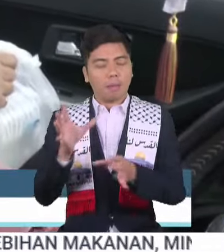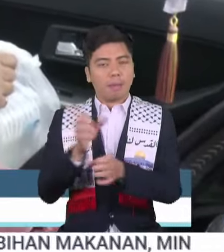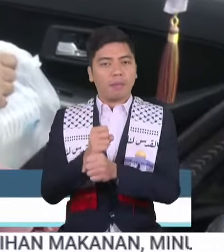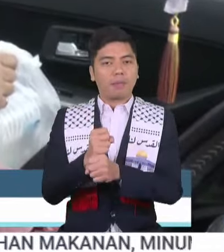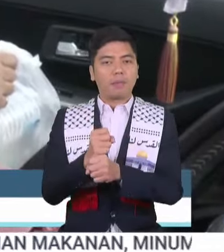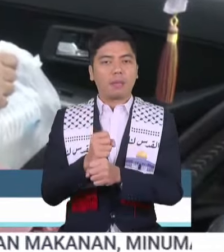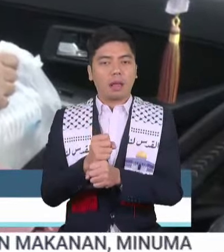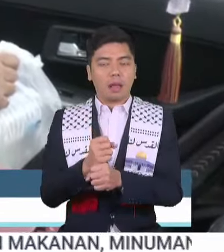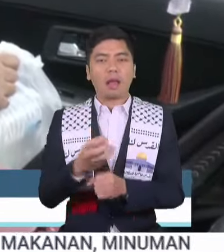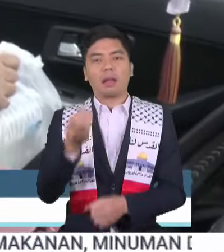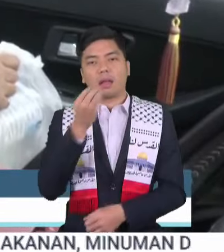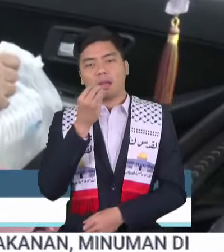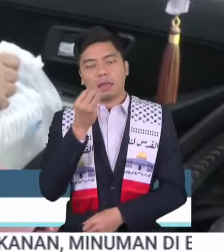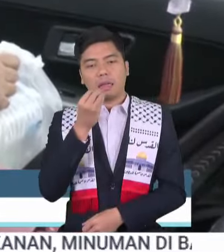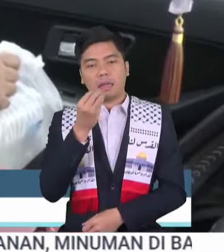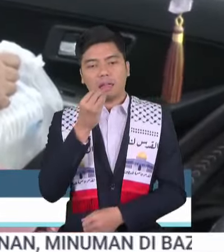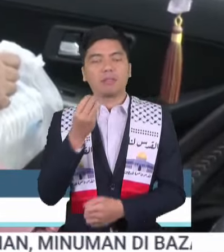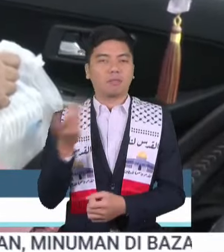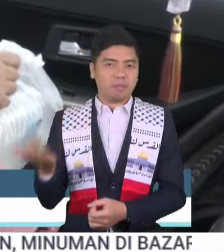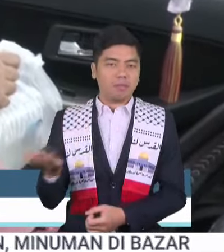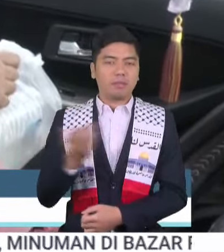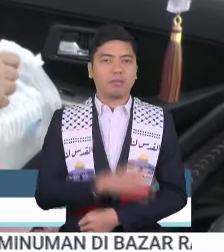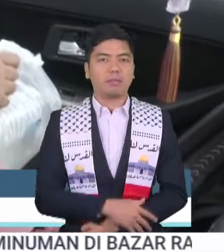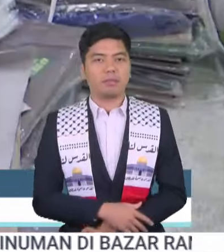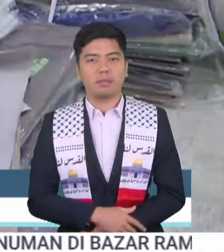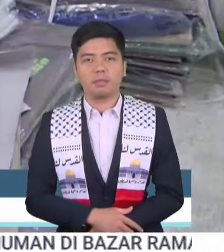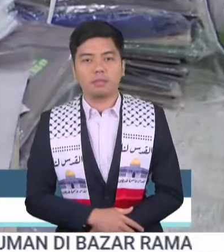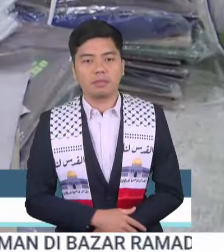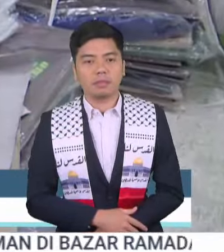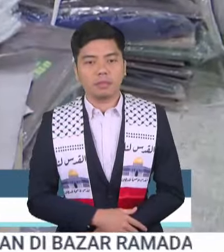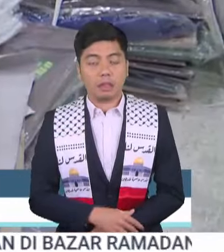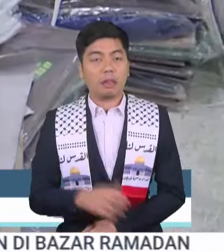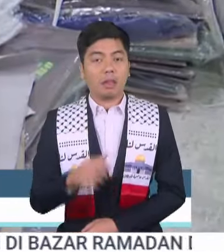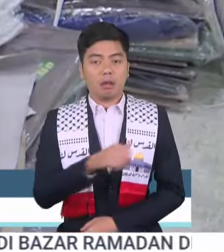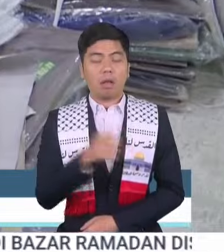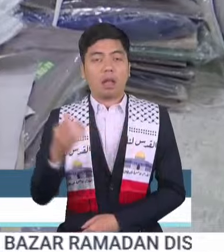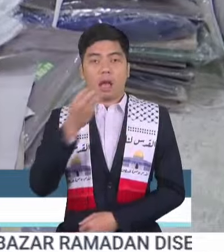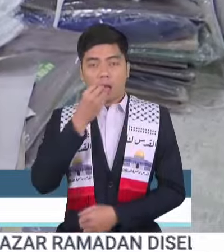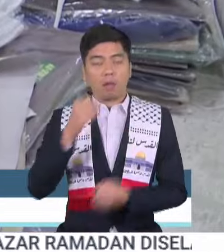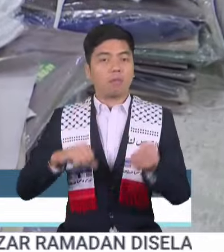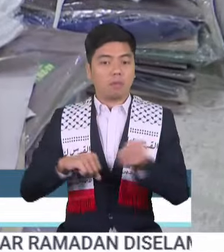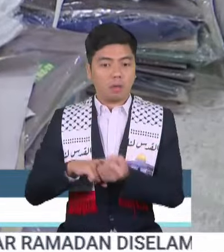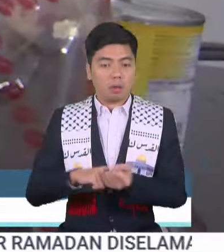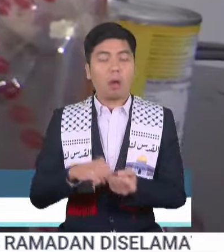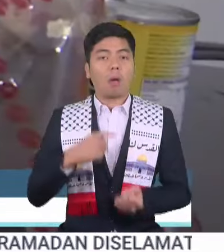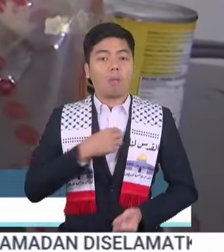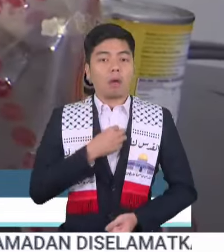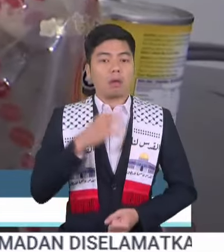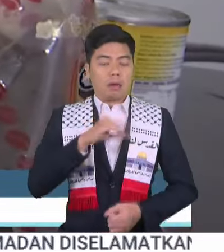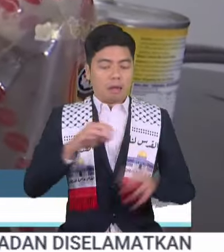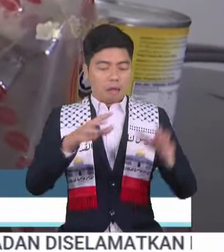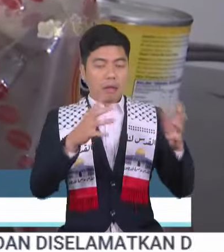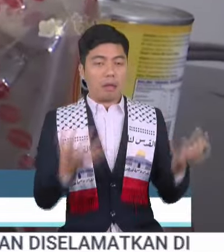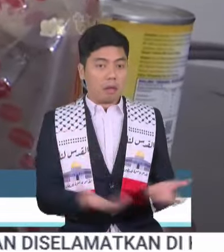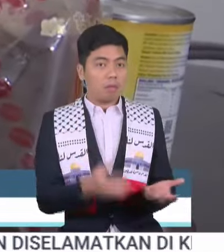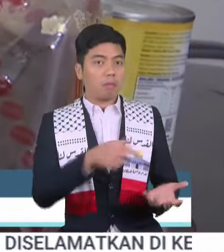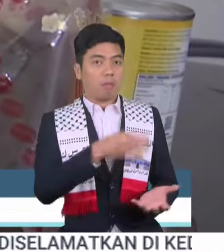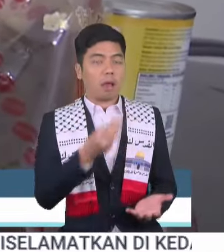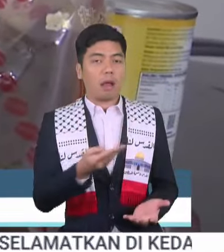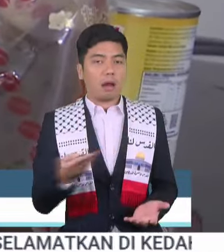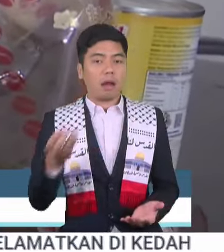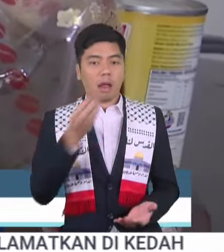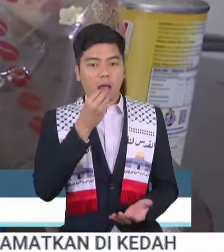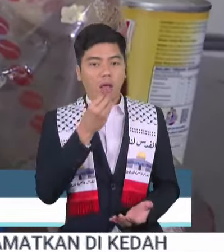mendapatkan juadah yang disediakan. Selain tajaan makanan, baju raya dan bakul makanan turut